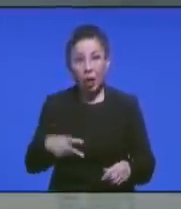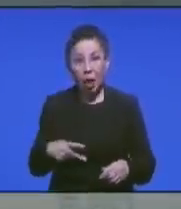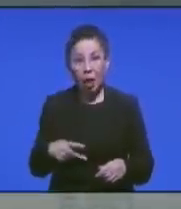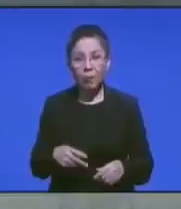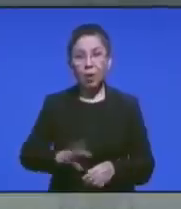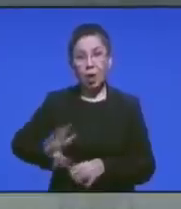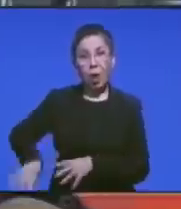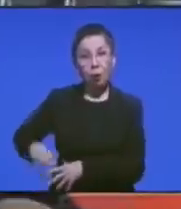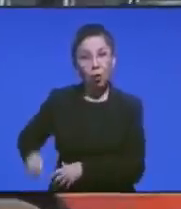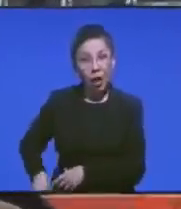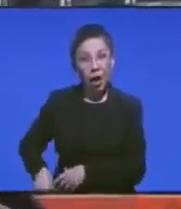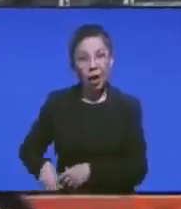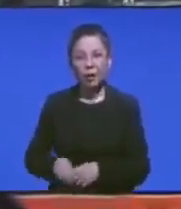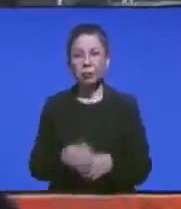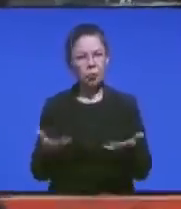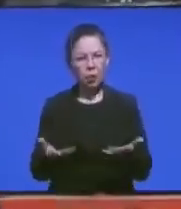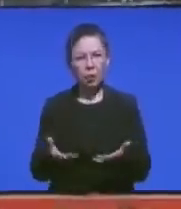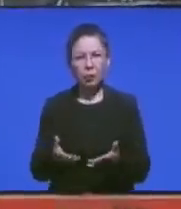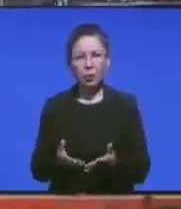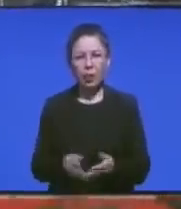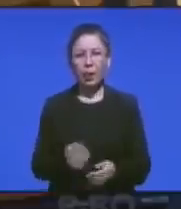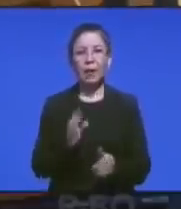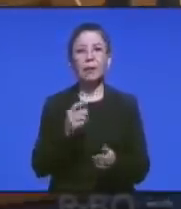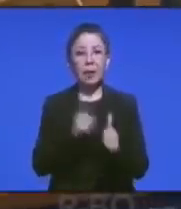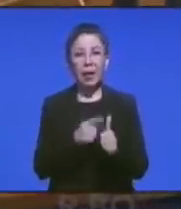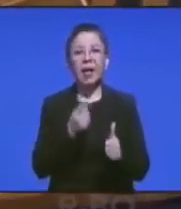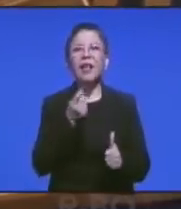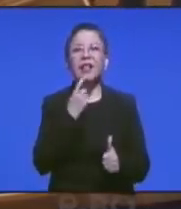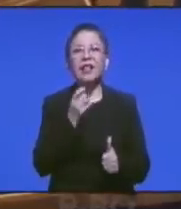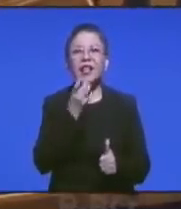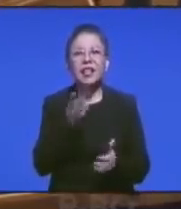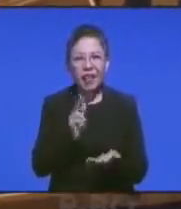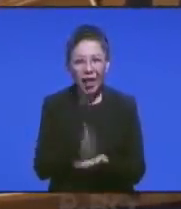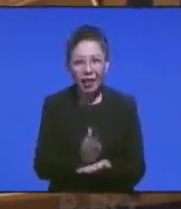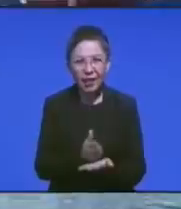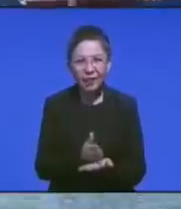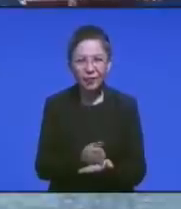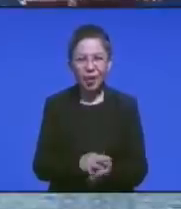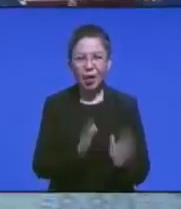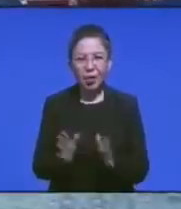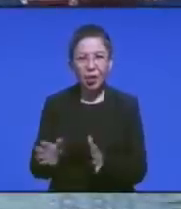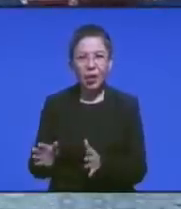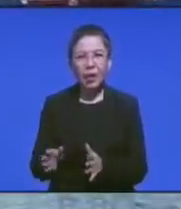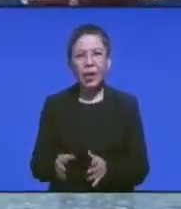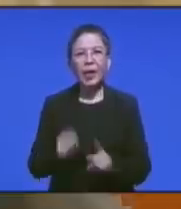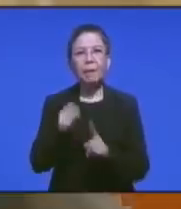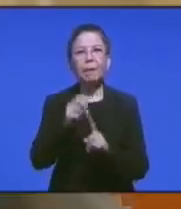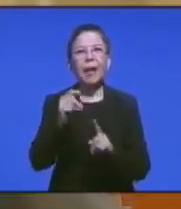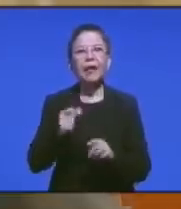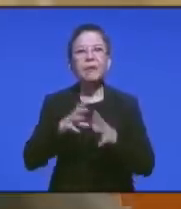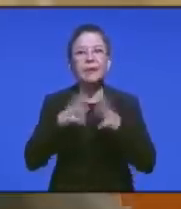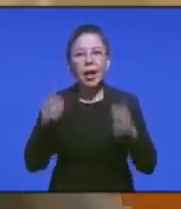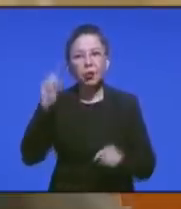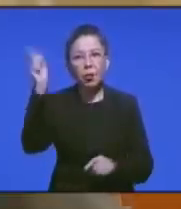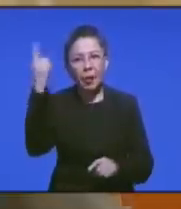ke Indonesia ya. Terutama perizinan, regulasi. Ini PR besar buat pemerintah